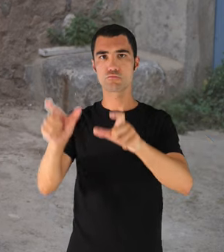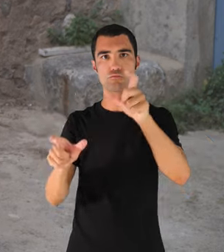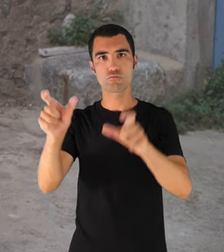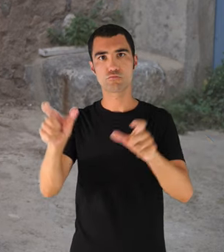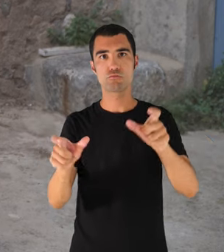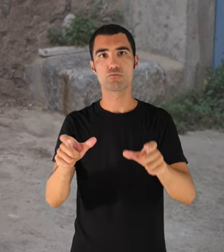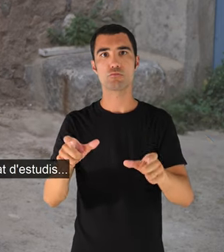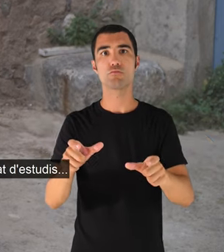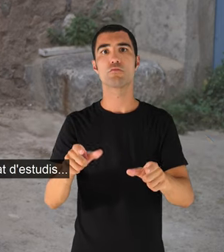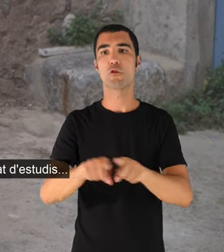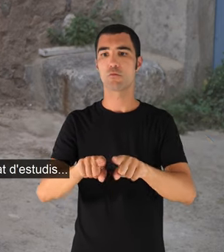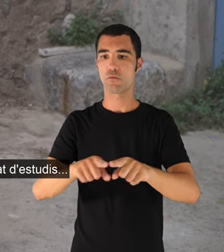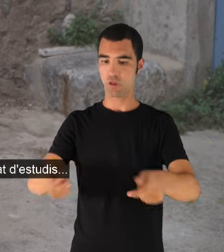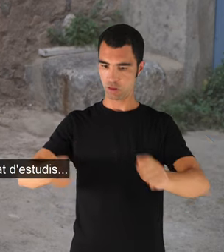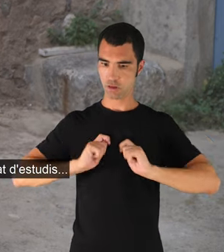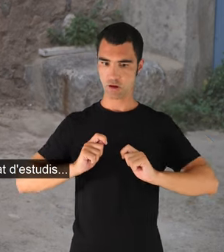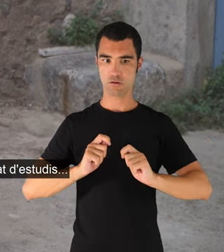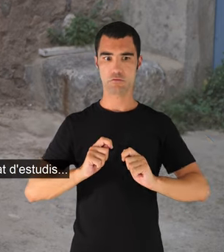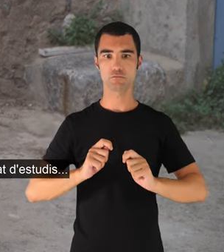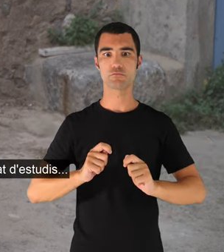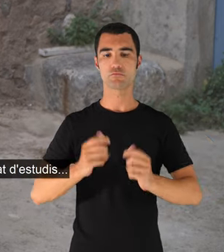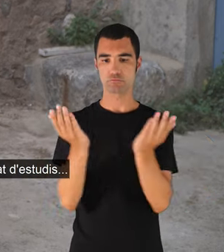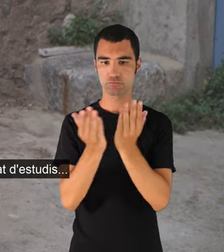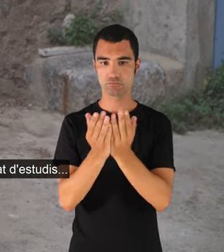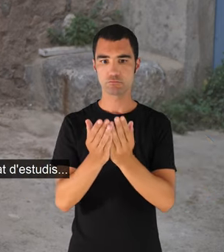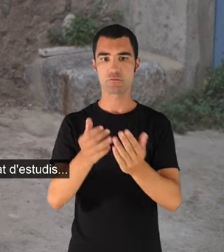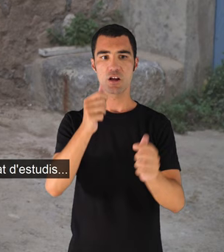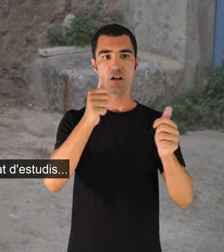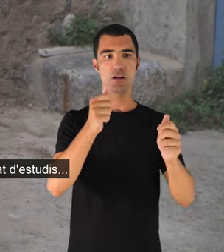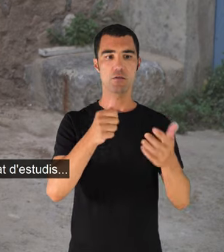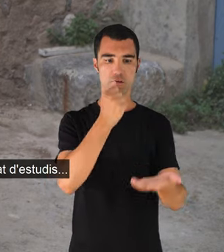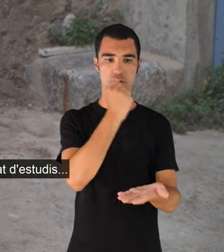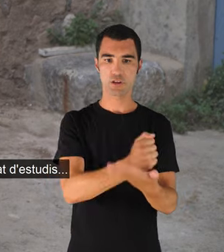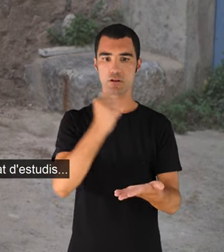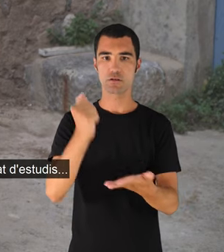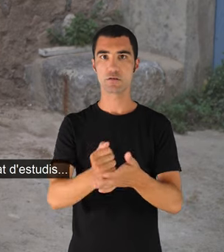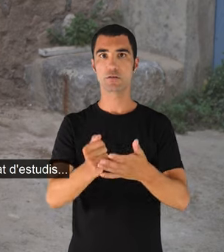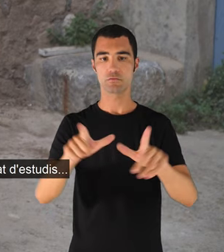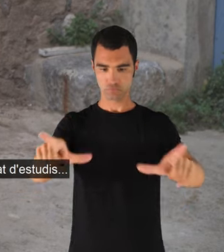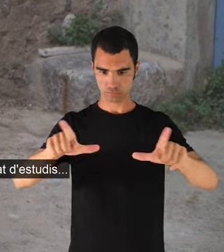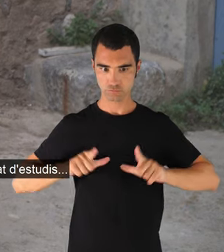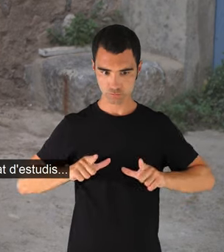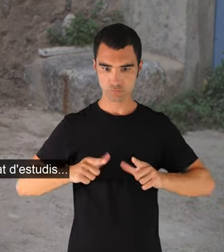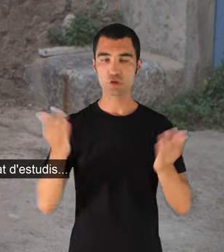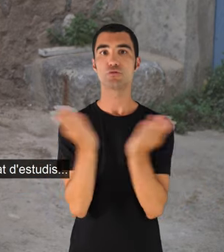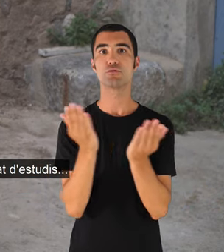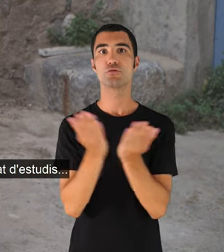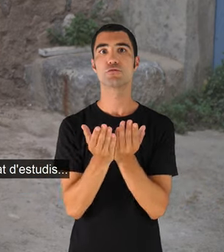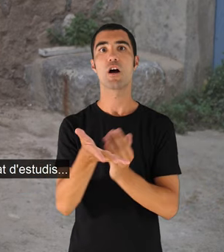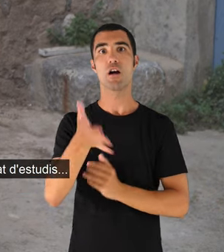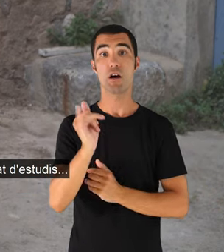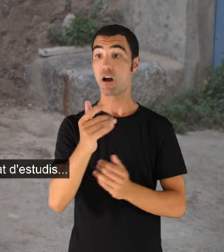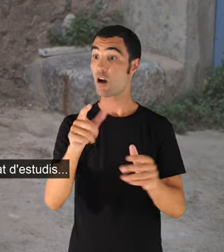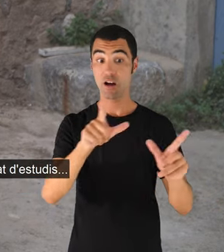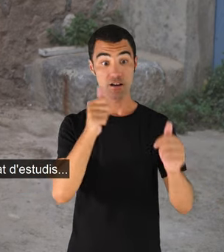posar. els primers Que havien de tenir tothom el certificat d'estudis. Que si de tal feig a tal feig no tenia el certificat d'estudis... No podries anar a